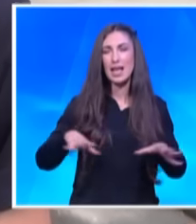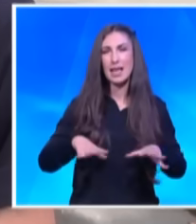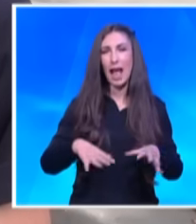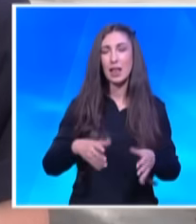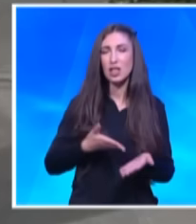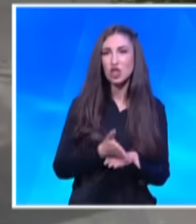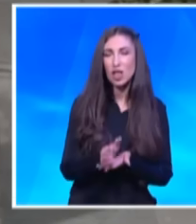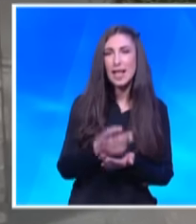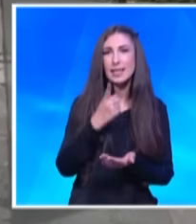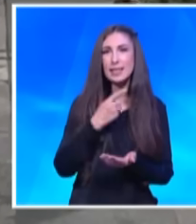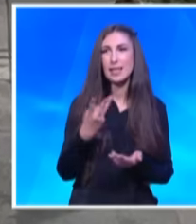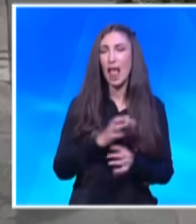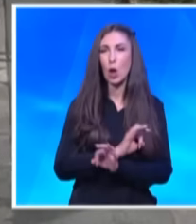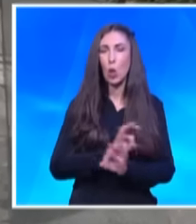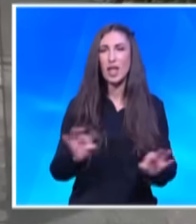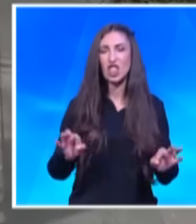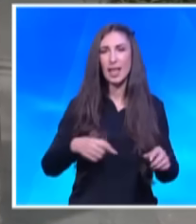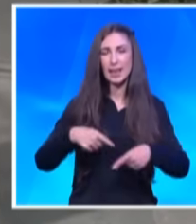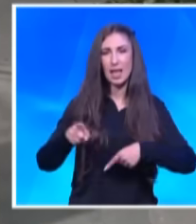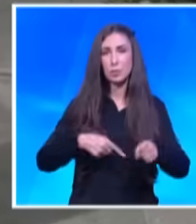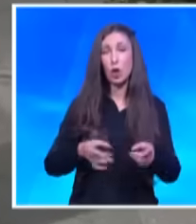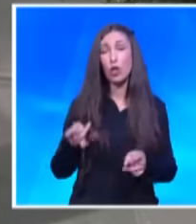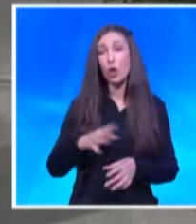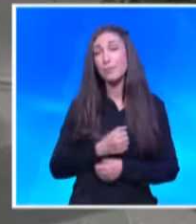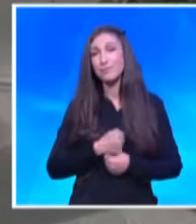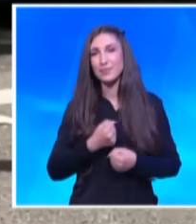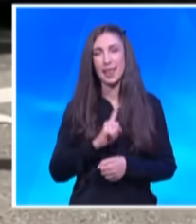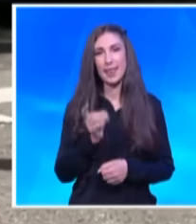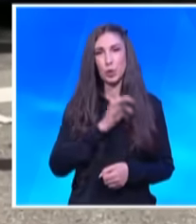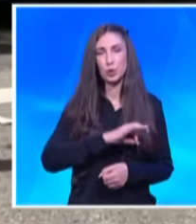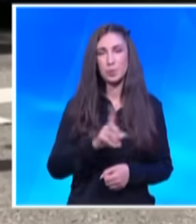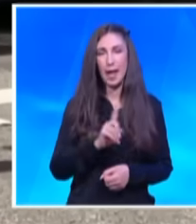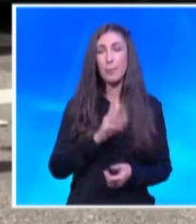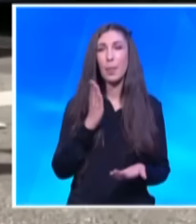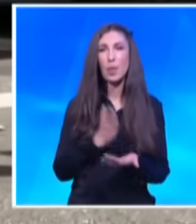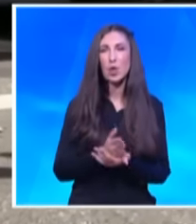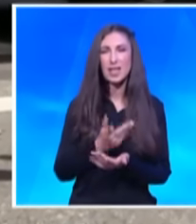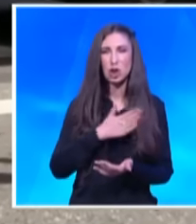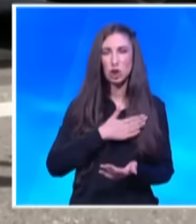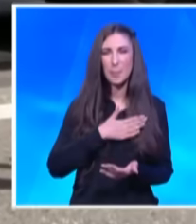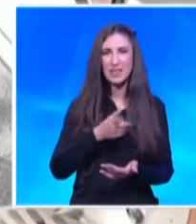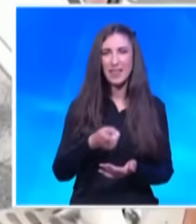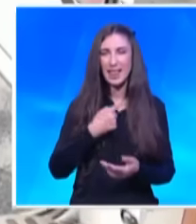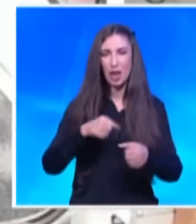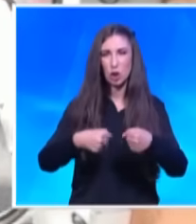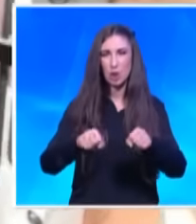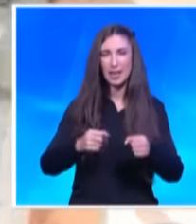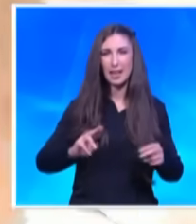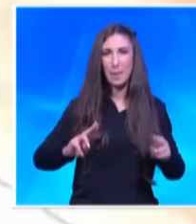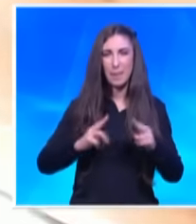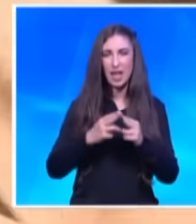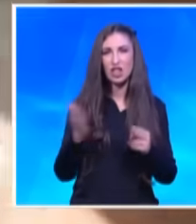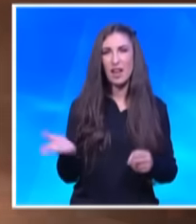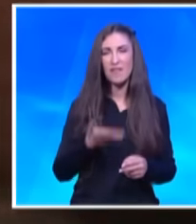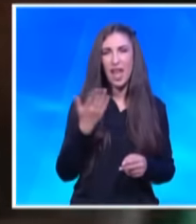чрез екологичен и практичен транспорт. За жалост не успяхме. Досегашните собственици на тротинетки в Париж